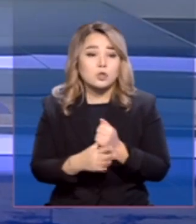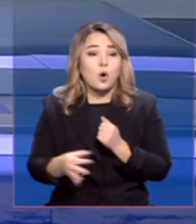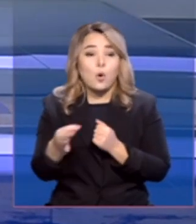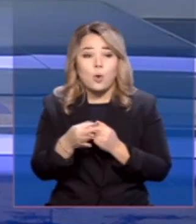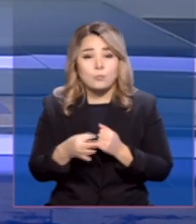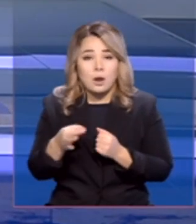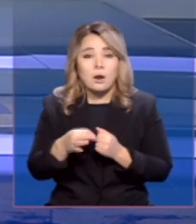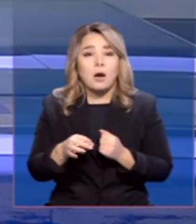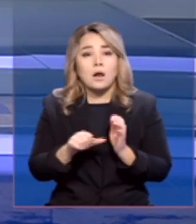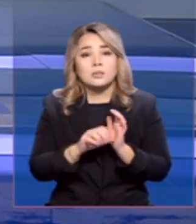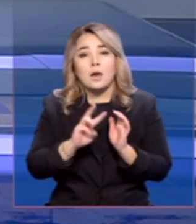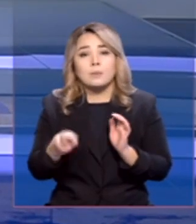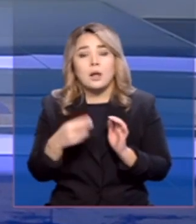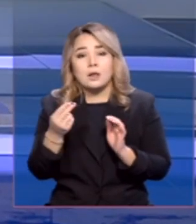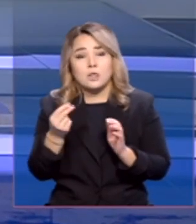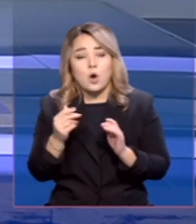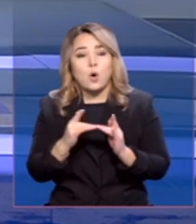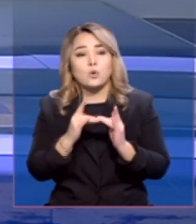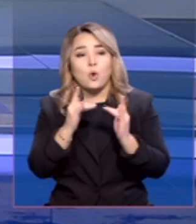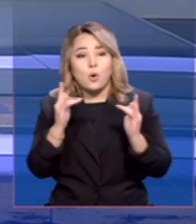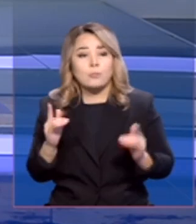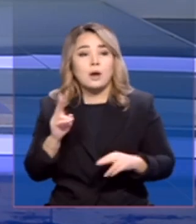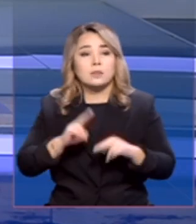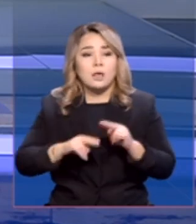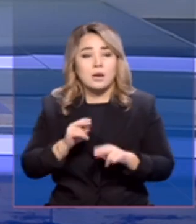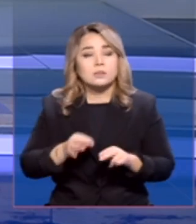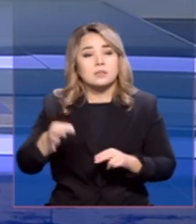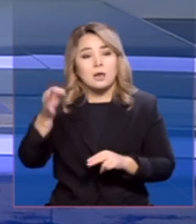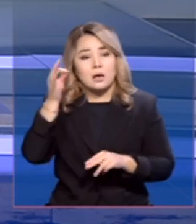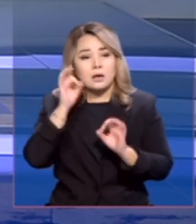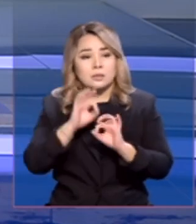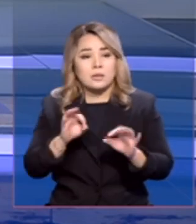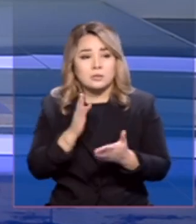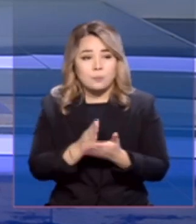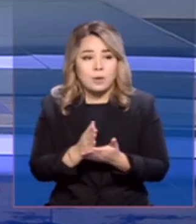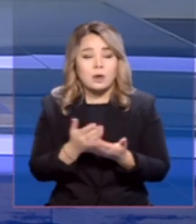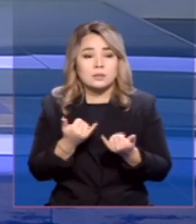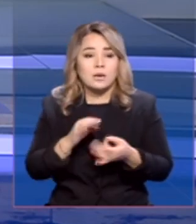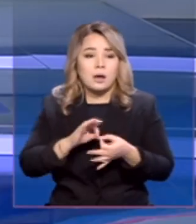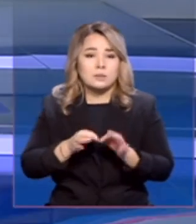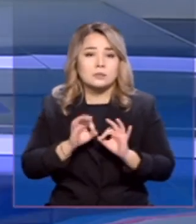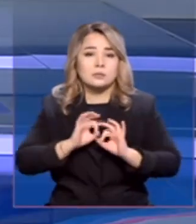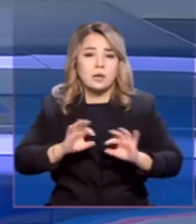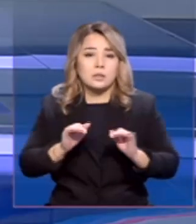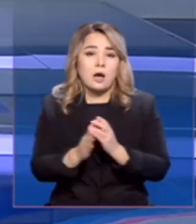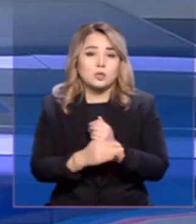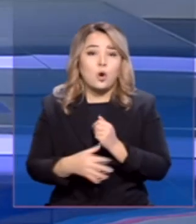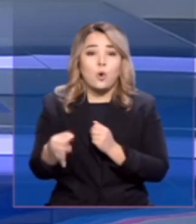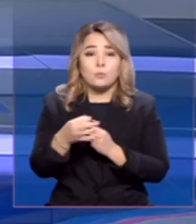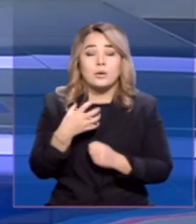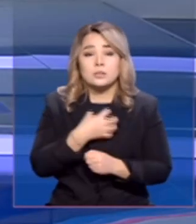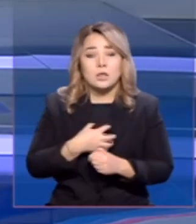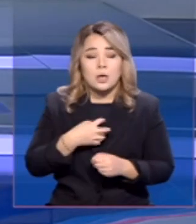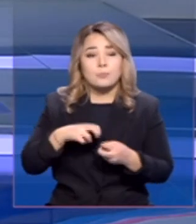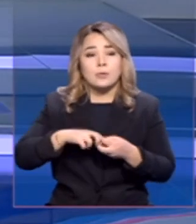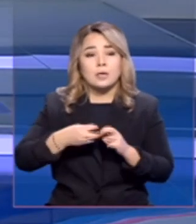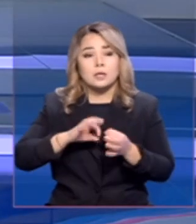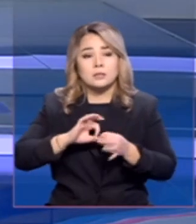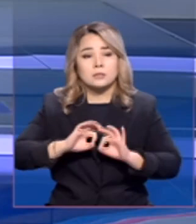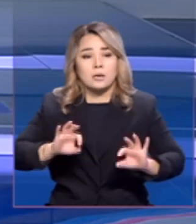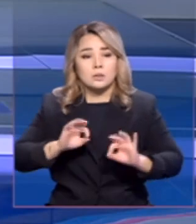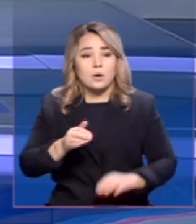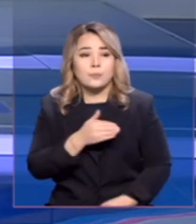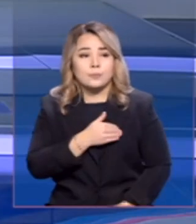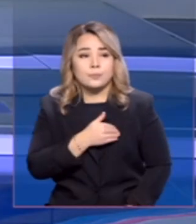облысы 6 миллиард теңгеге көпір салып бергені еске түсе береді. Асима Нұрбайқызы Атырау облысының негізгі түйткілдеріне